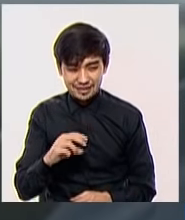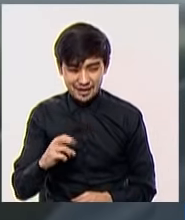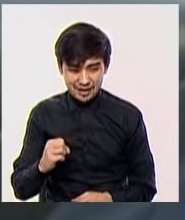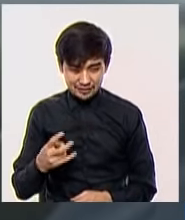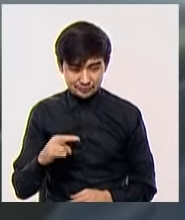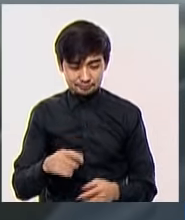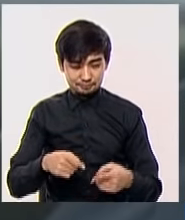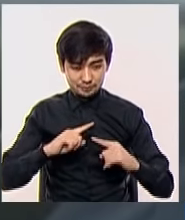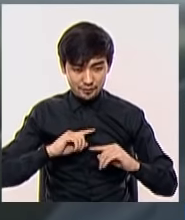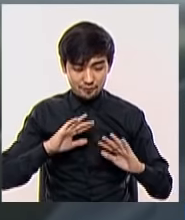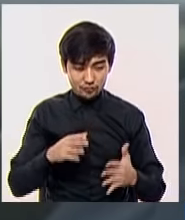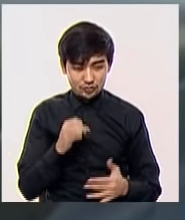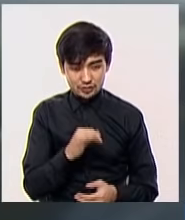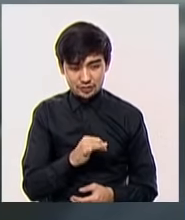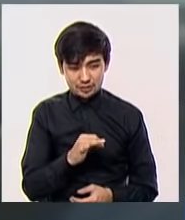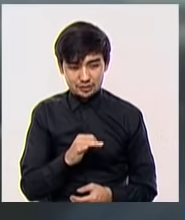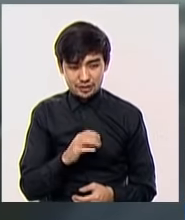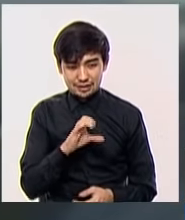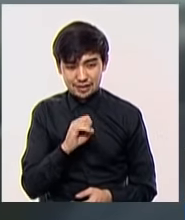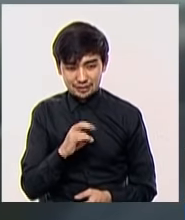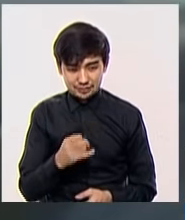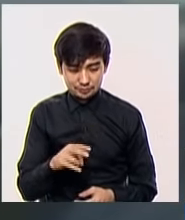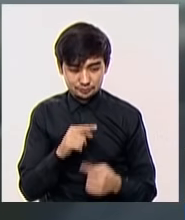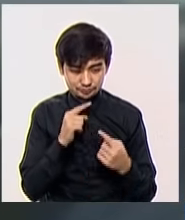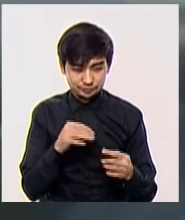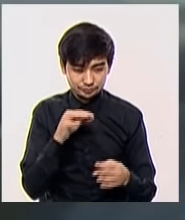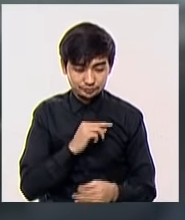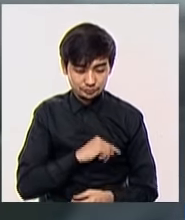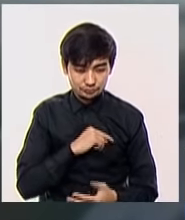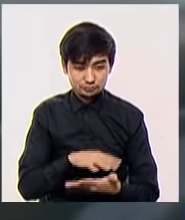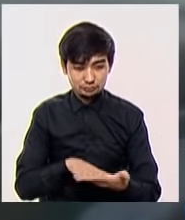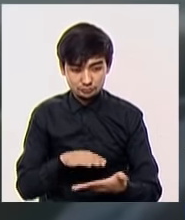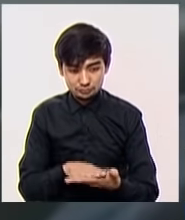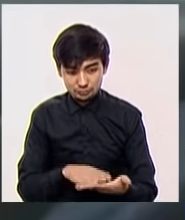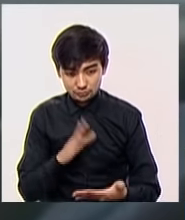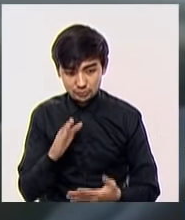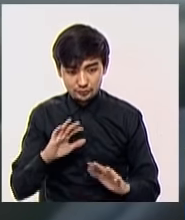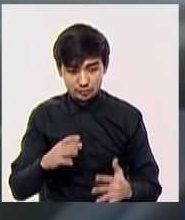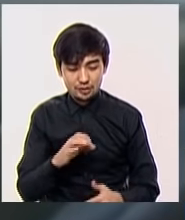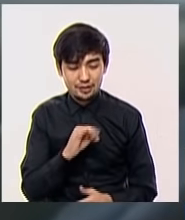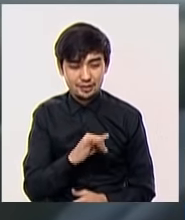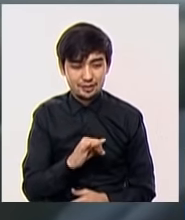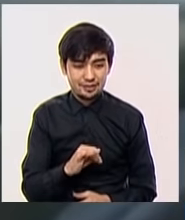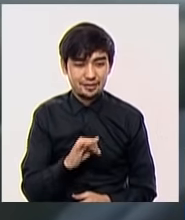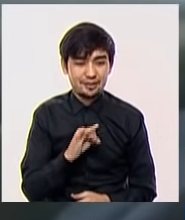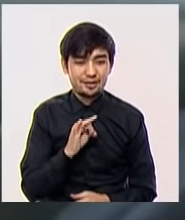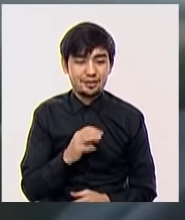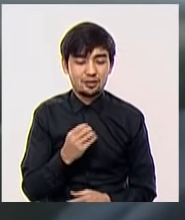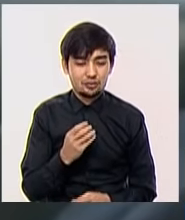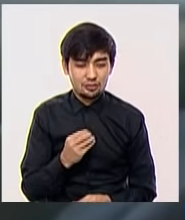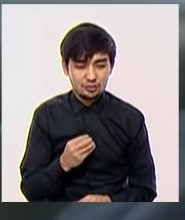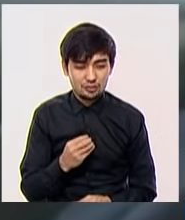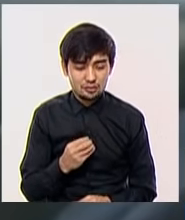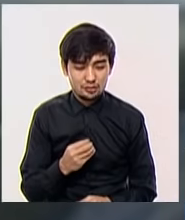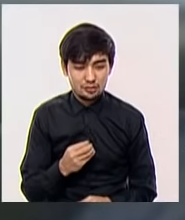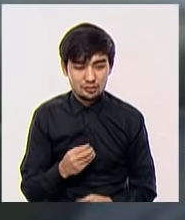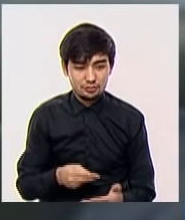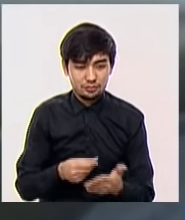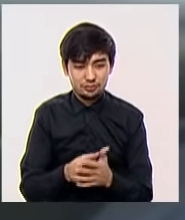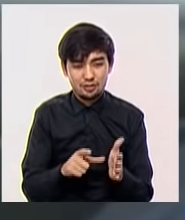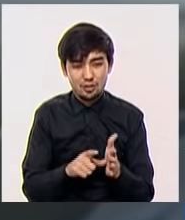они смогут вам ход самцы продолжать работать западным миром и при этом по